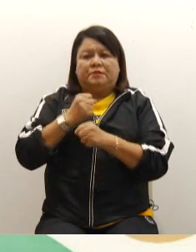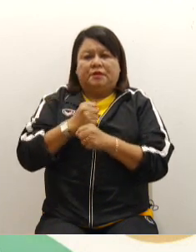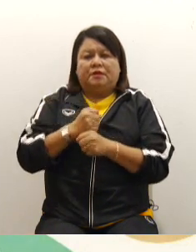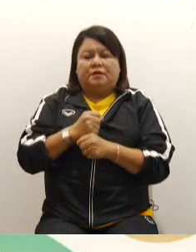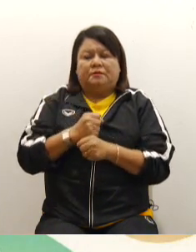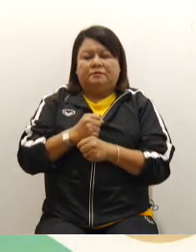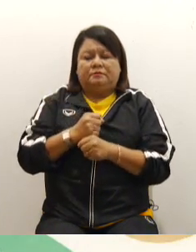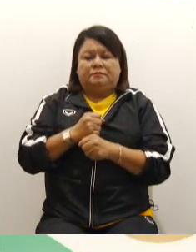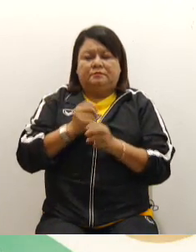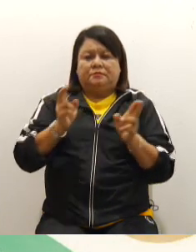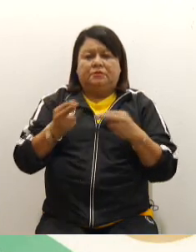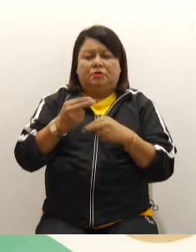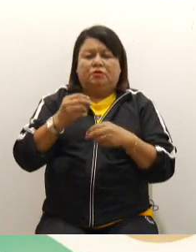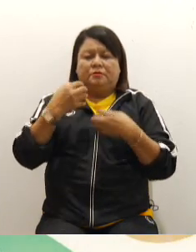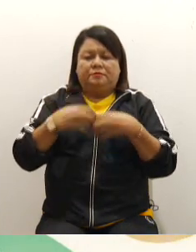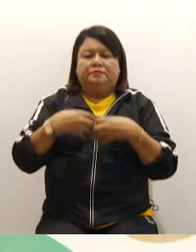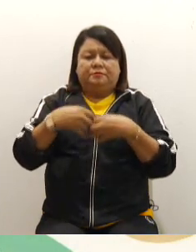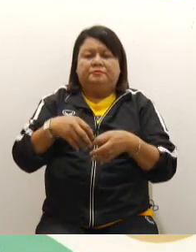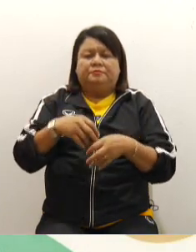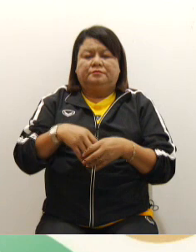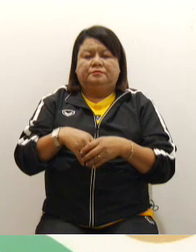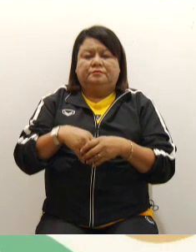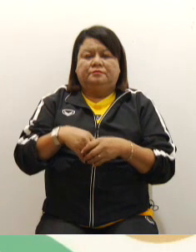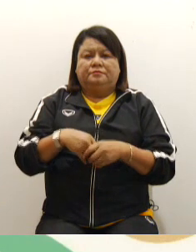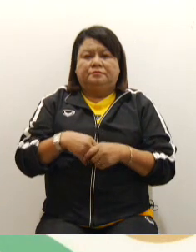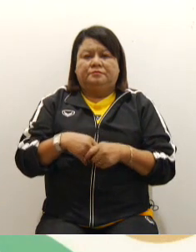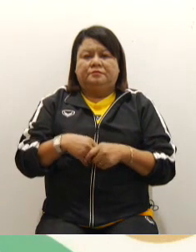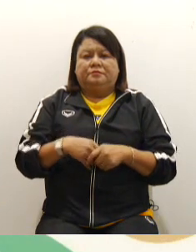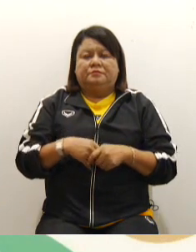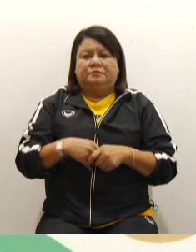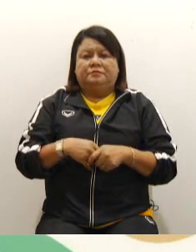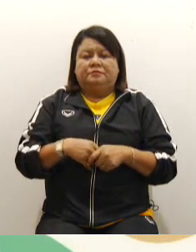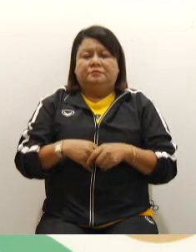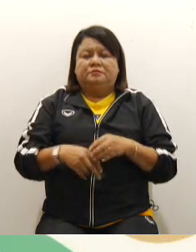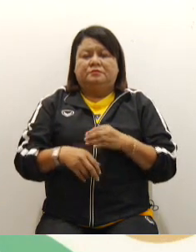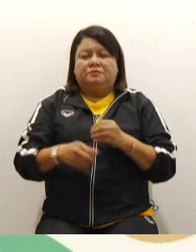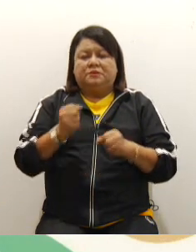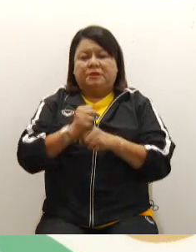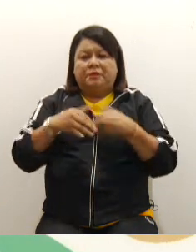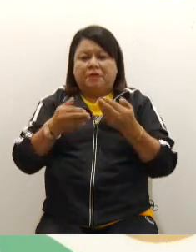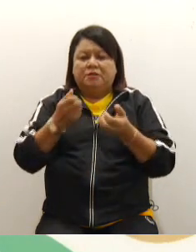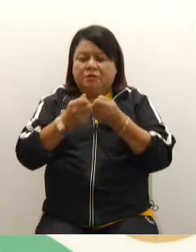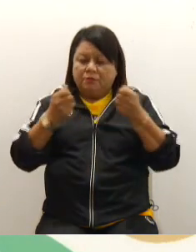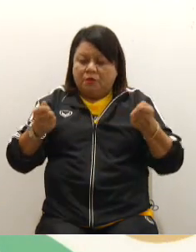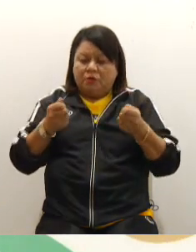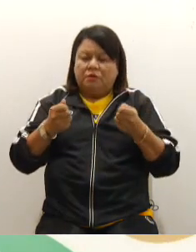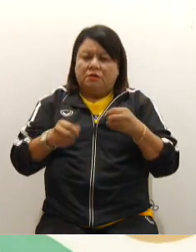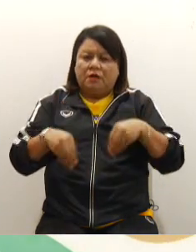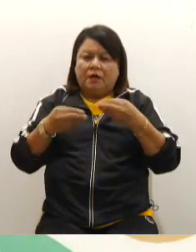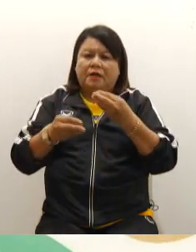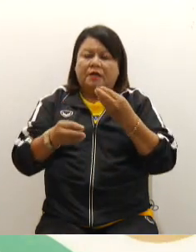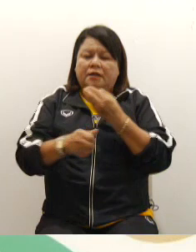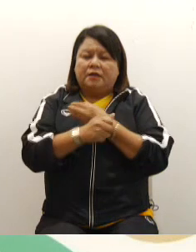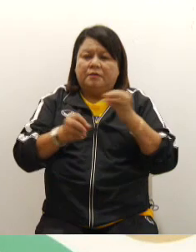ยไม่แคร์ไม่สนใจเรื่องเกี่ยวกับความปลอดภัยการปฏิบัติเพื่อความปลอดภัยการใช้อุปกรณ์ความปลอดภัยทำยังไงไม่สนใ